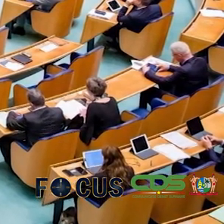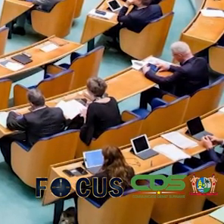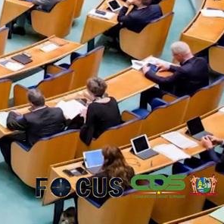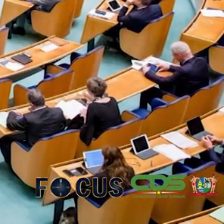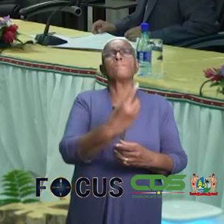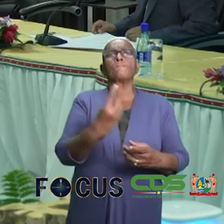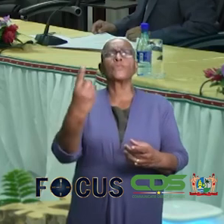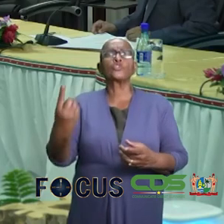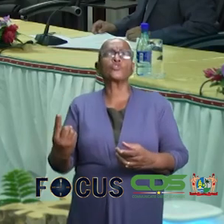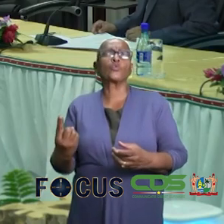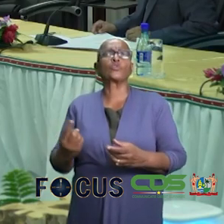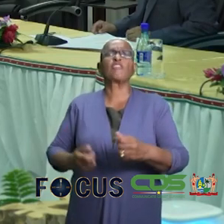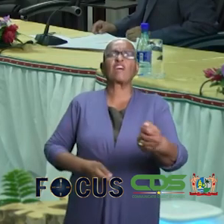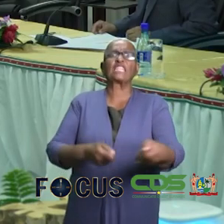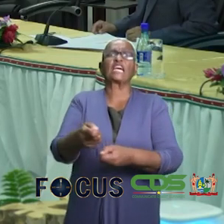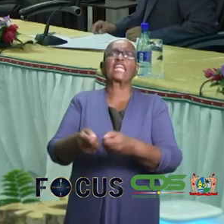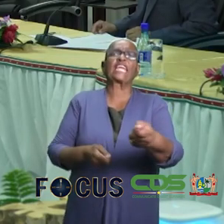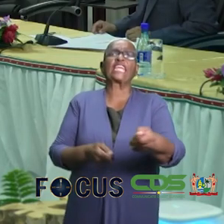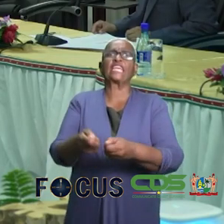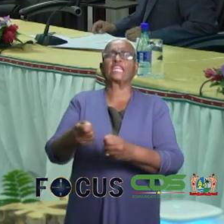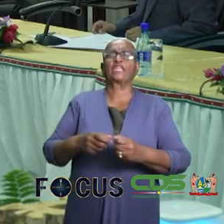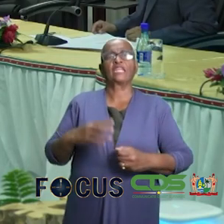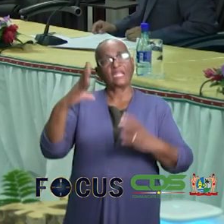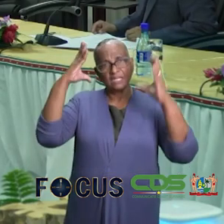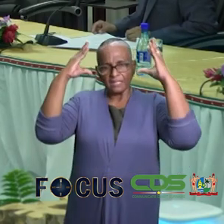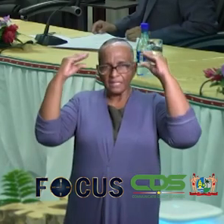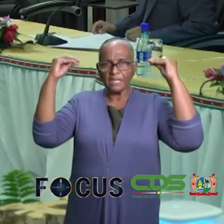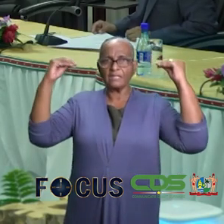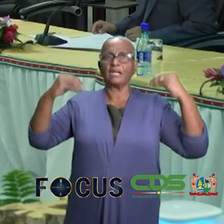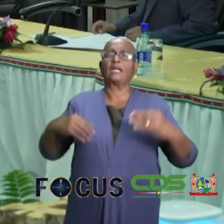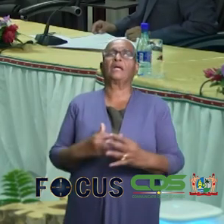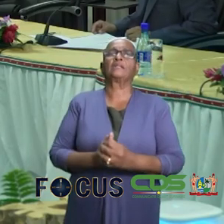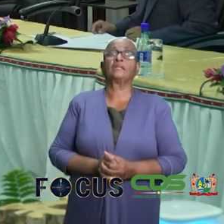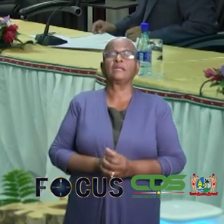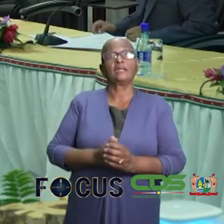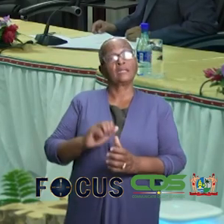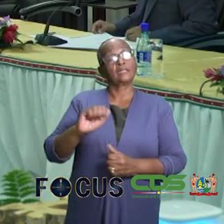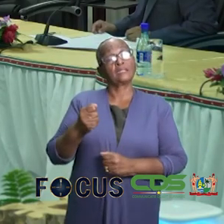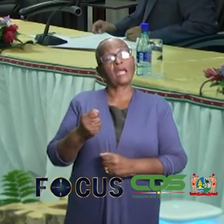delegatie. Daarna vertrekt hij voor vroege middag